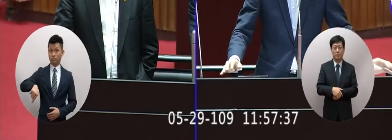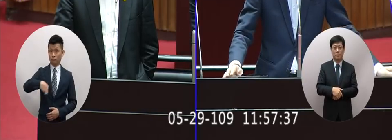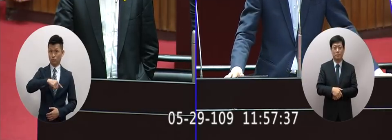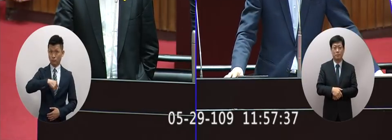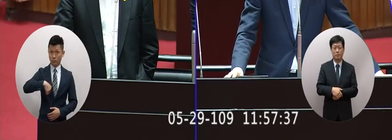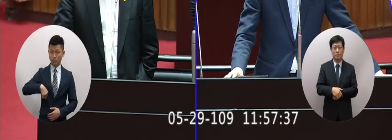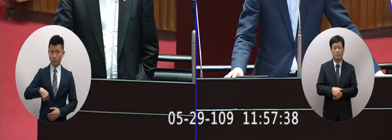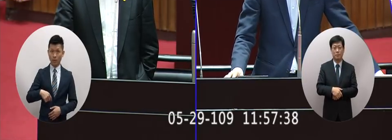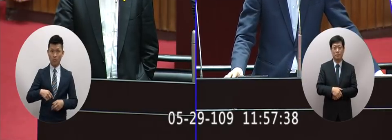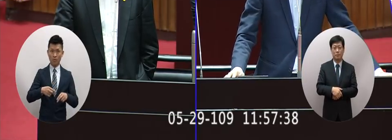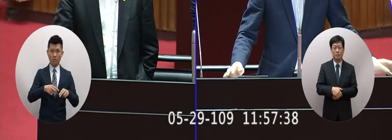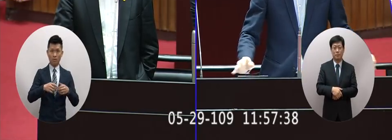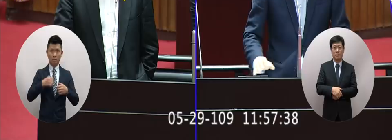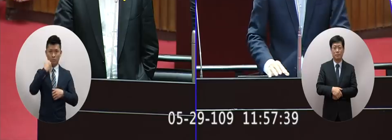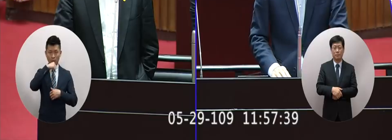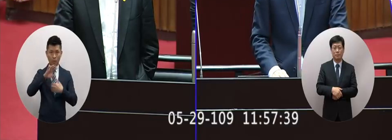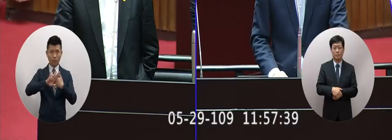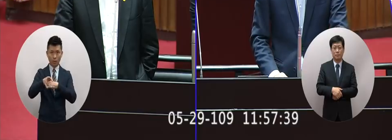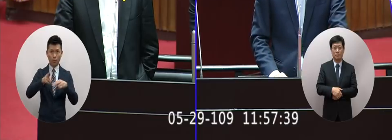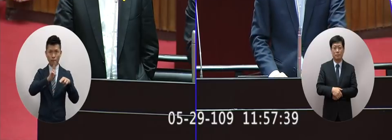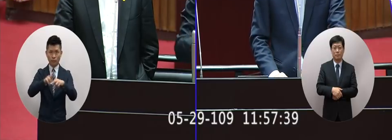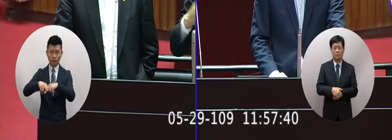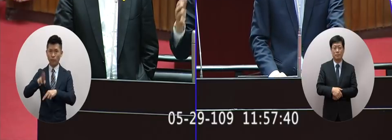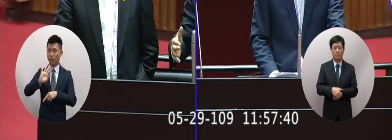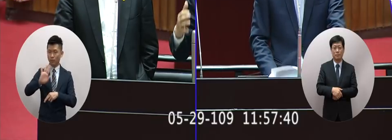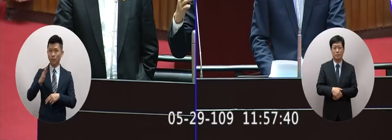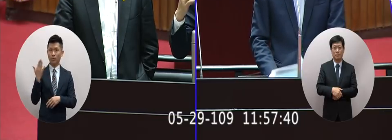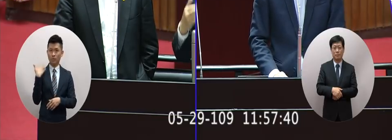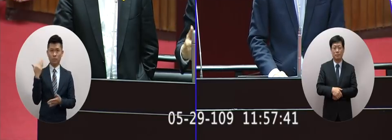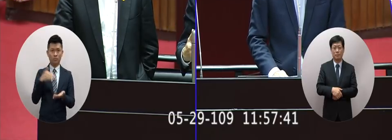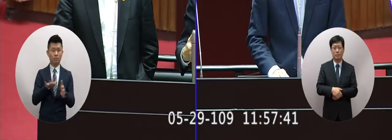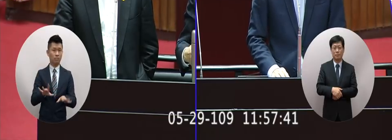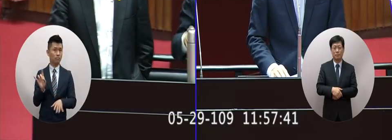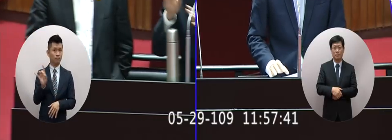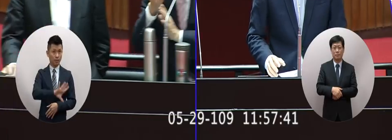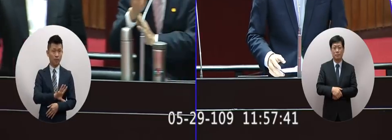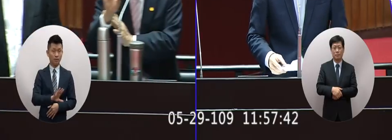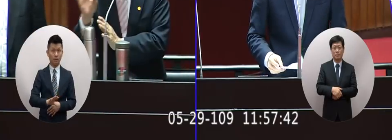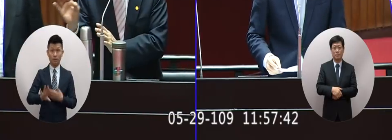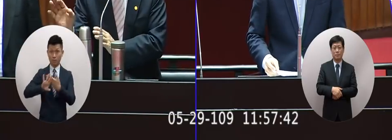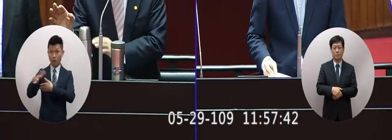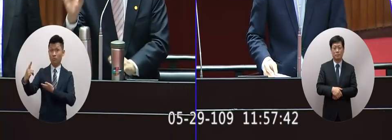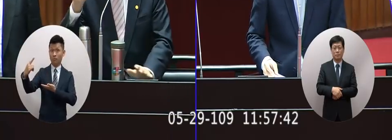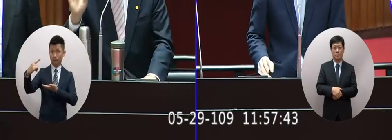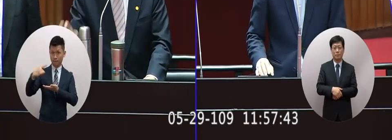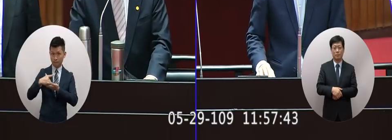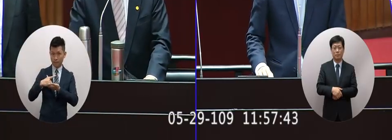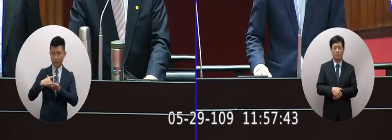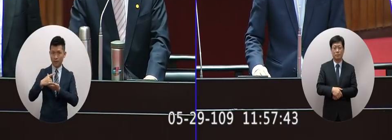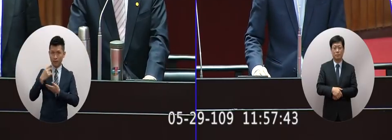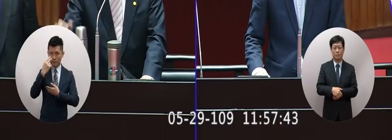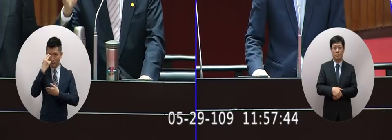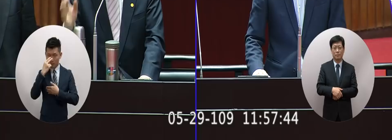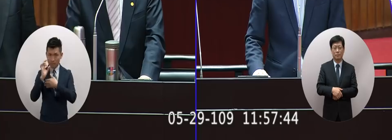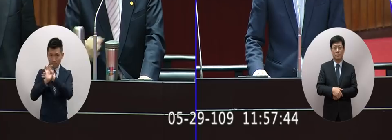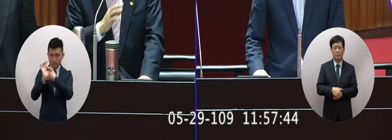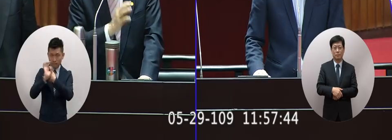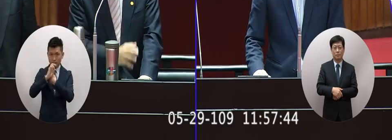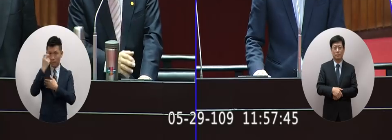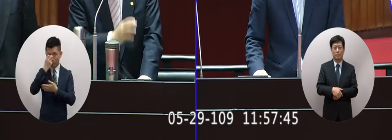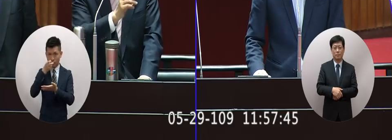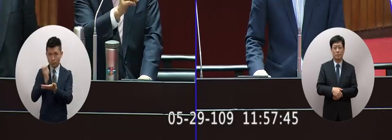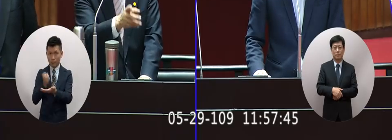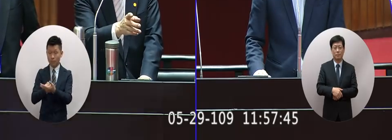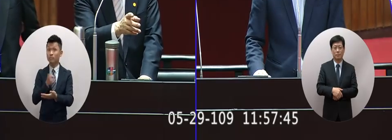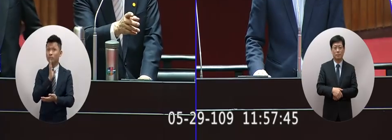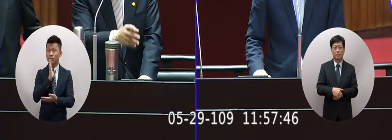不锁国，也没有过锁国，我们对于边境就是视风险严格管理。那